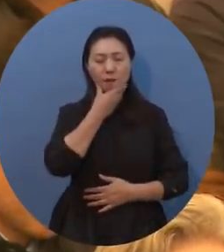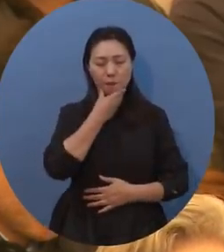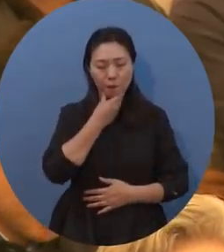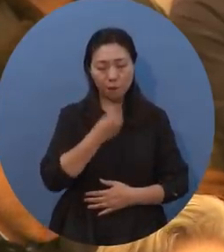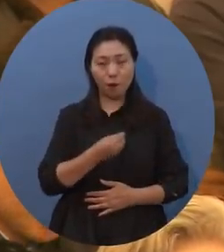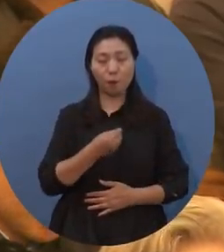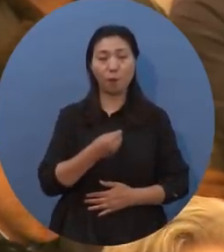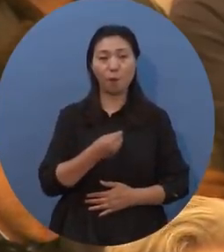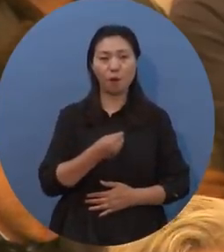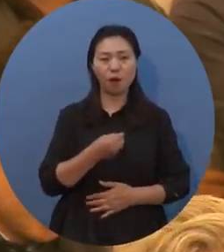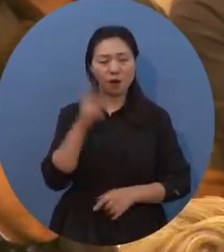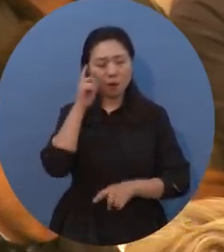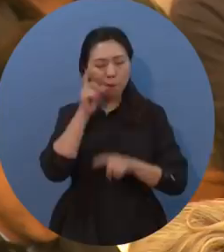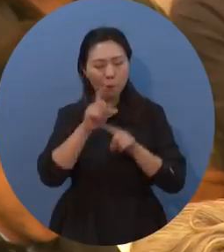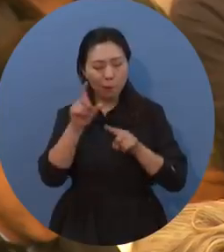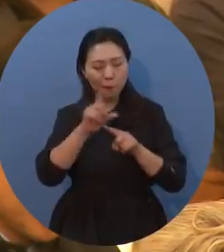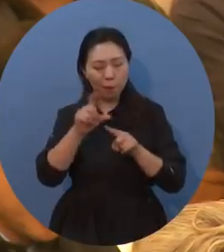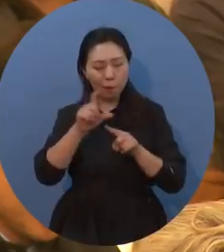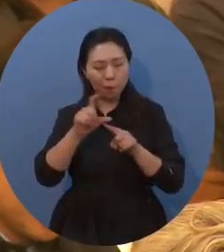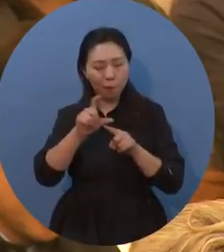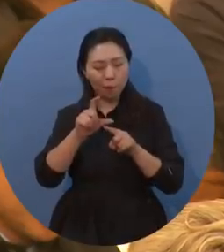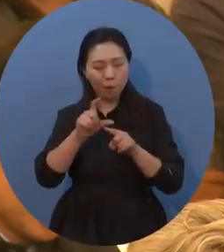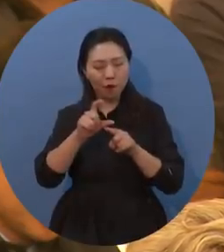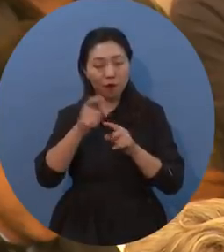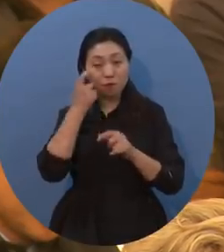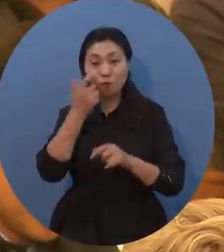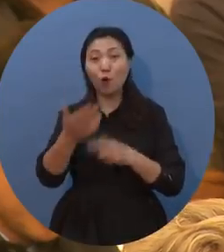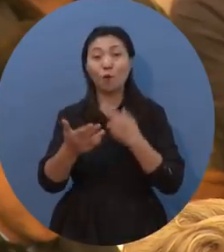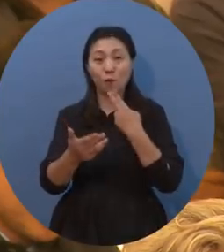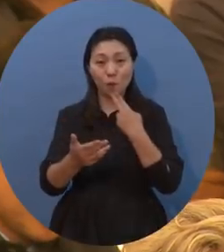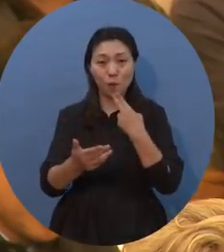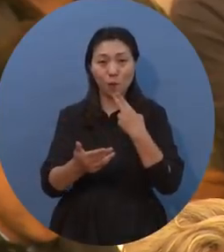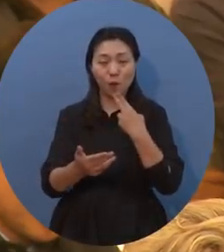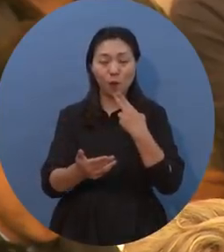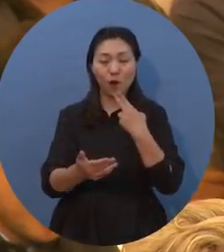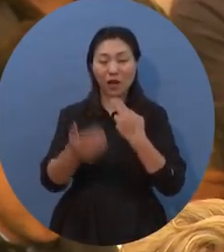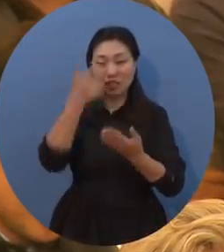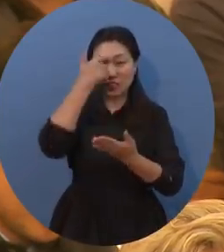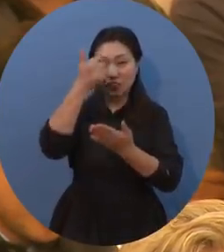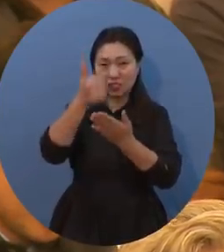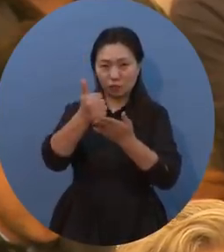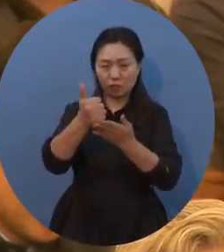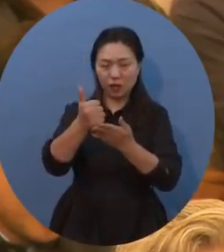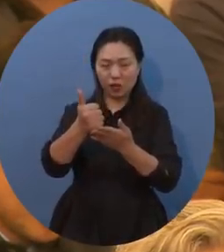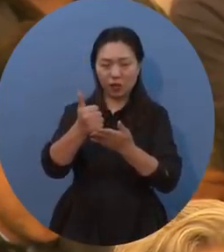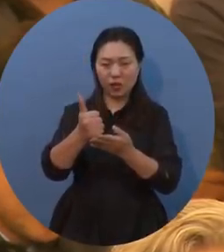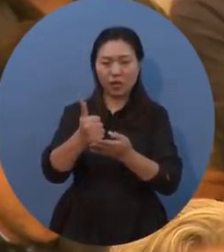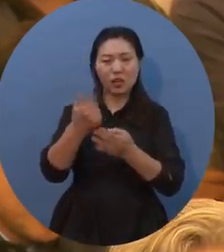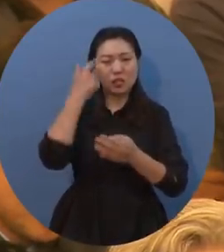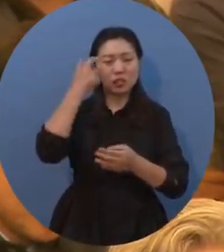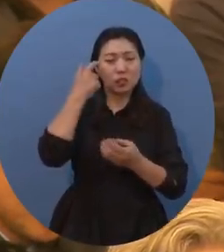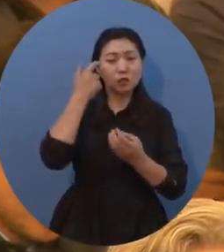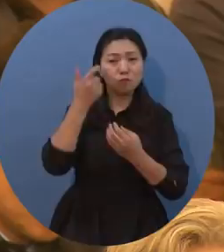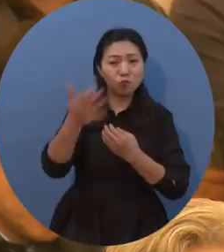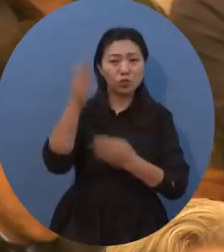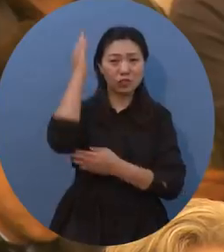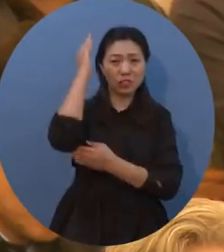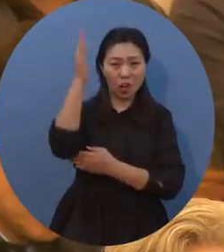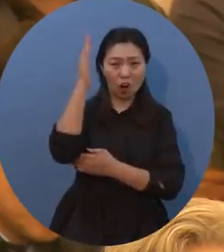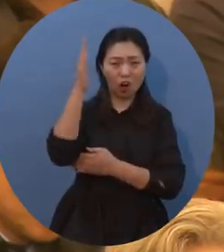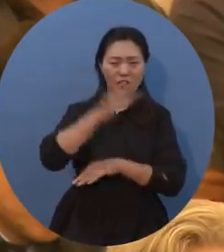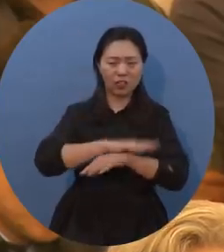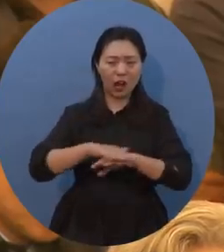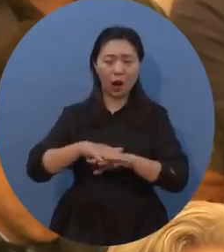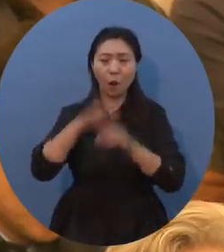행복하고 따로 고민할 질문은 없고요. 스님의 증문즉설을 참 많이도 봤습니다. 지금도